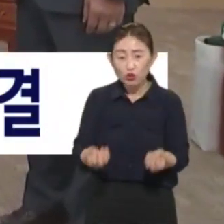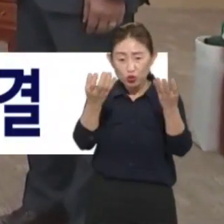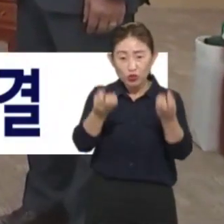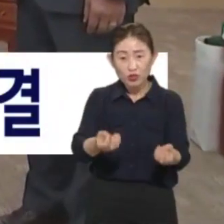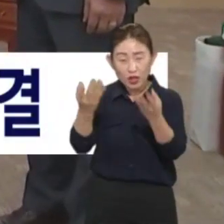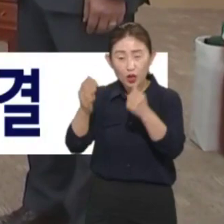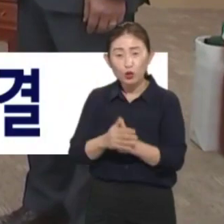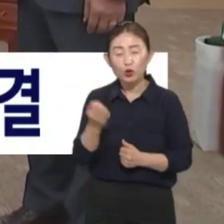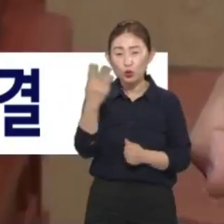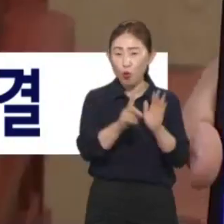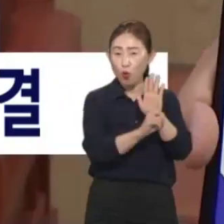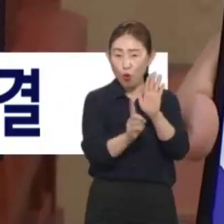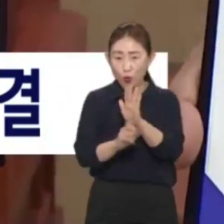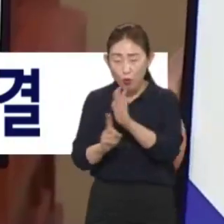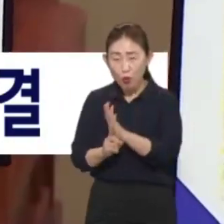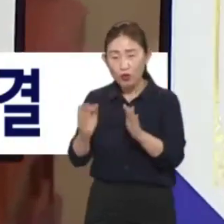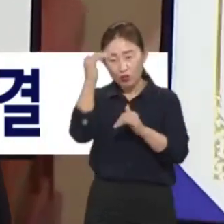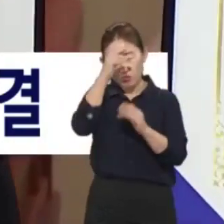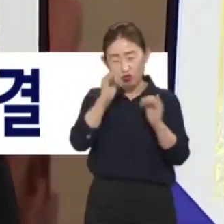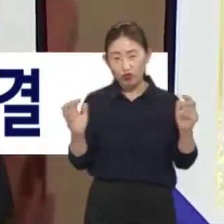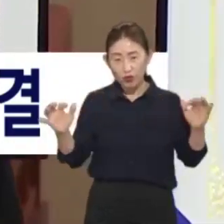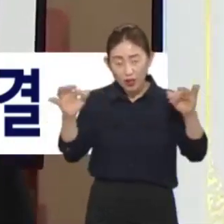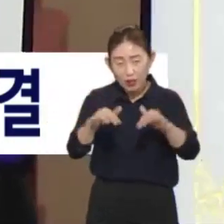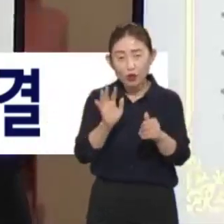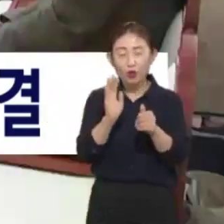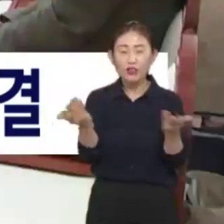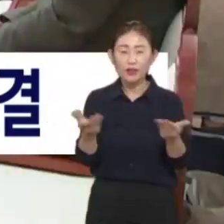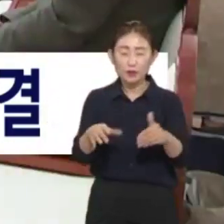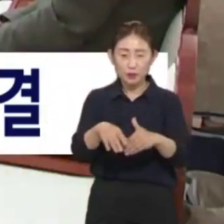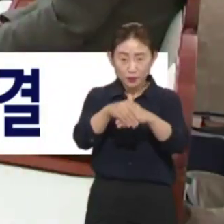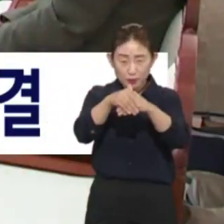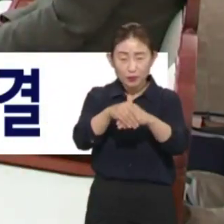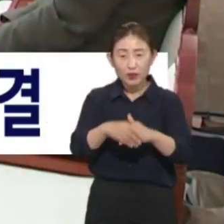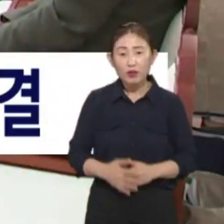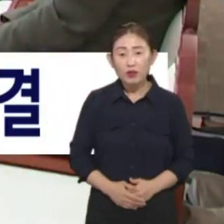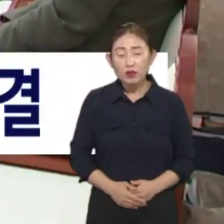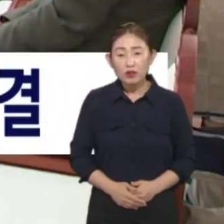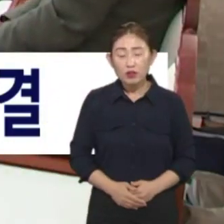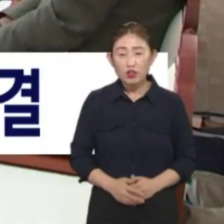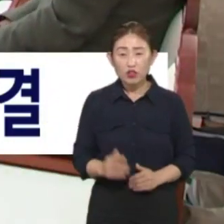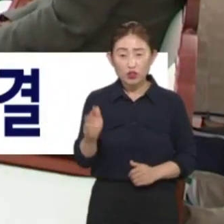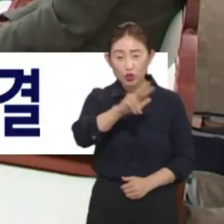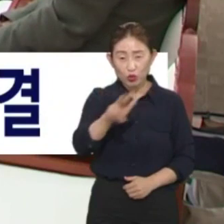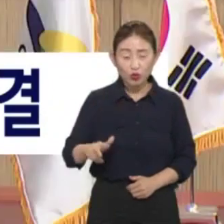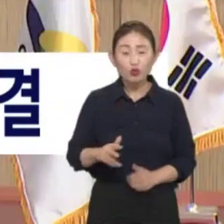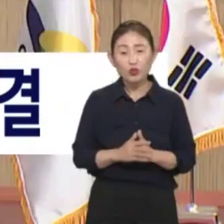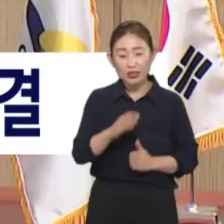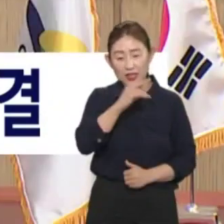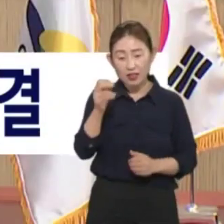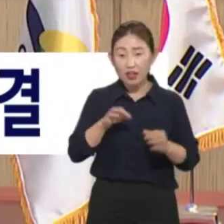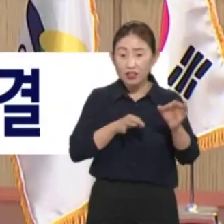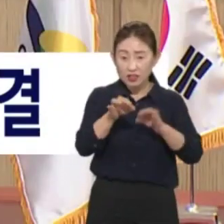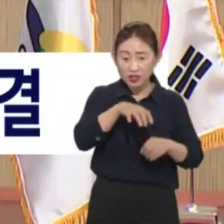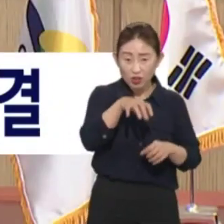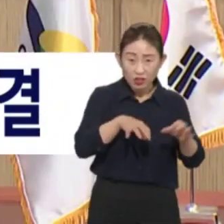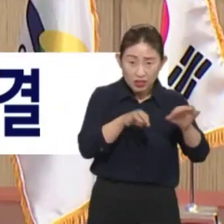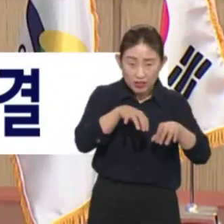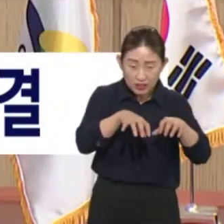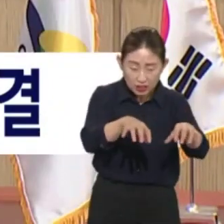이벤트와 홍보 마케팅 지원 등을 추진하기로 했습니다. 관광공사는 특히 전국적인 명소로 떠오른 예산